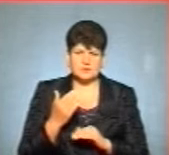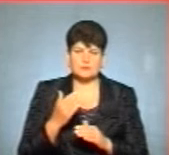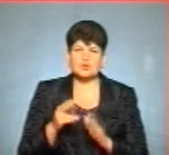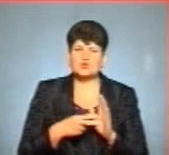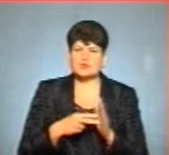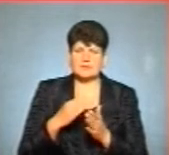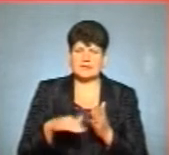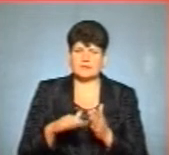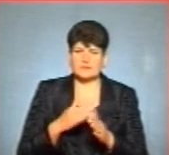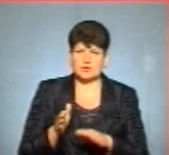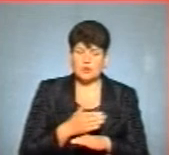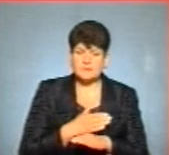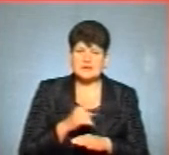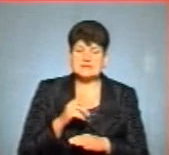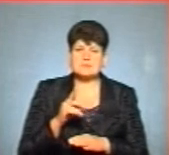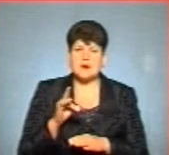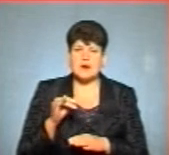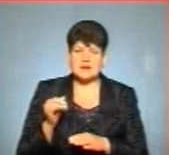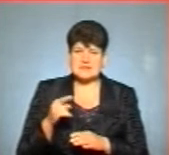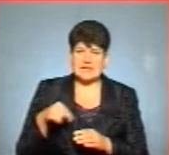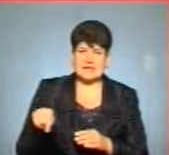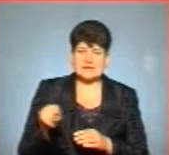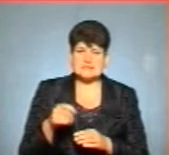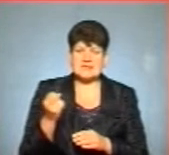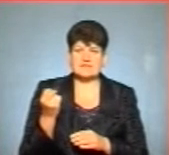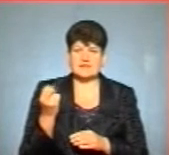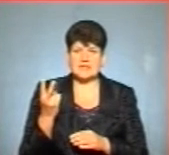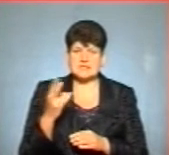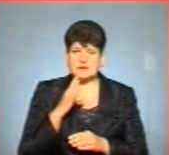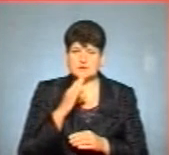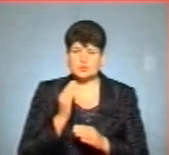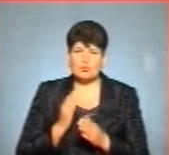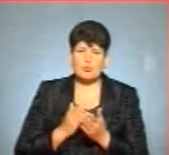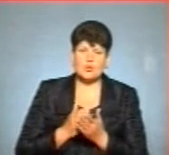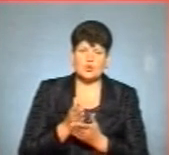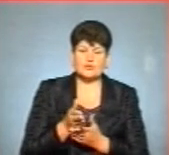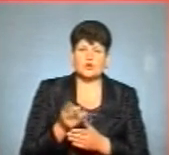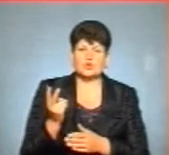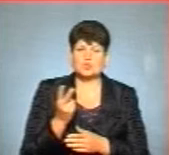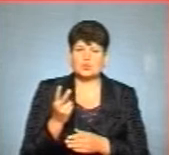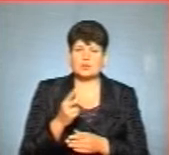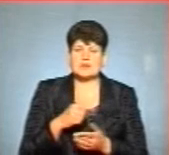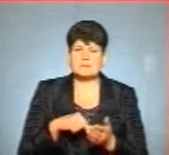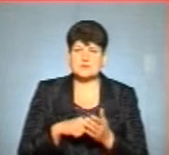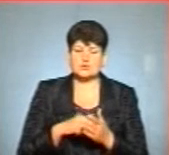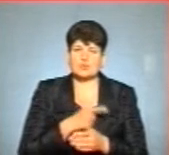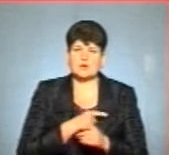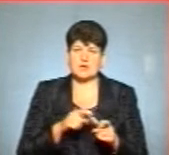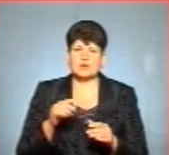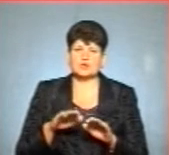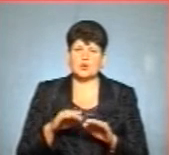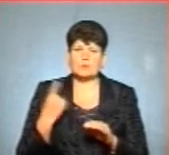ліквідований. Власне, від Збаразького кільця 12-й маршрут продовжений до 2-ї міської лікарні і до обласної дитячої